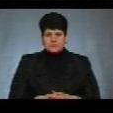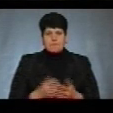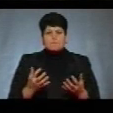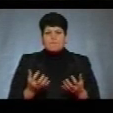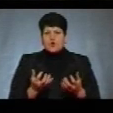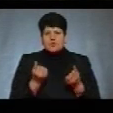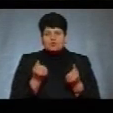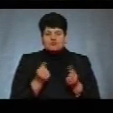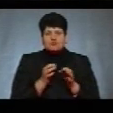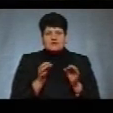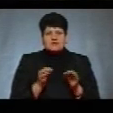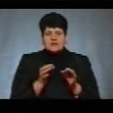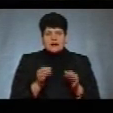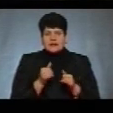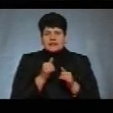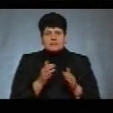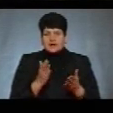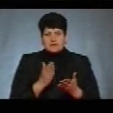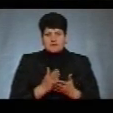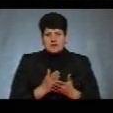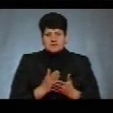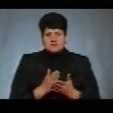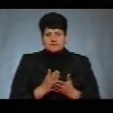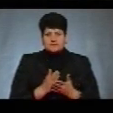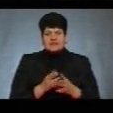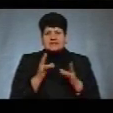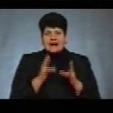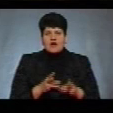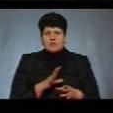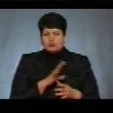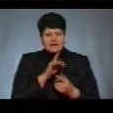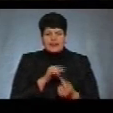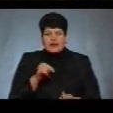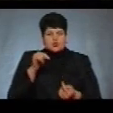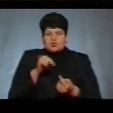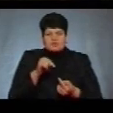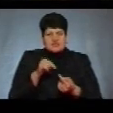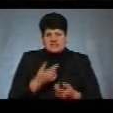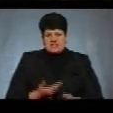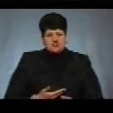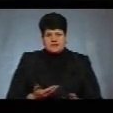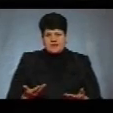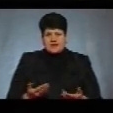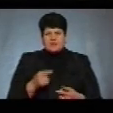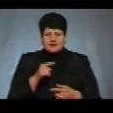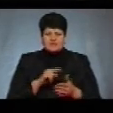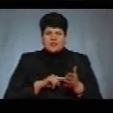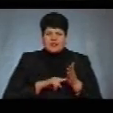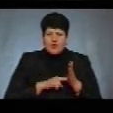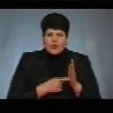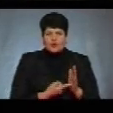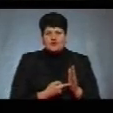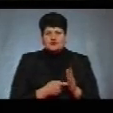порятунку ніякого він не міг мати, розумієте. Травми були несумісні з життям, і те, що вони наголошують